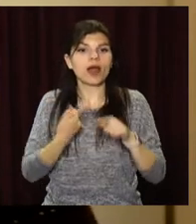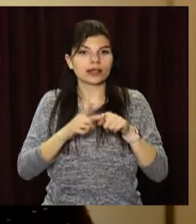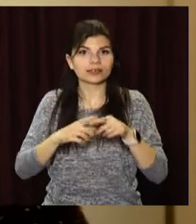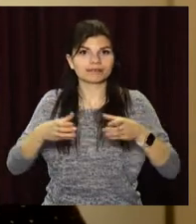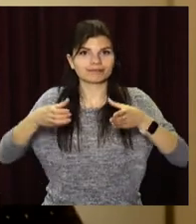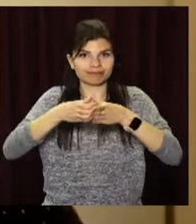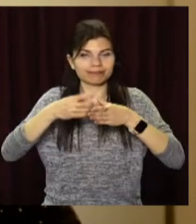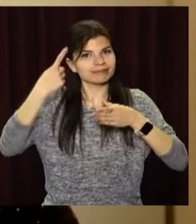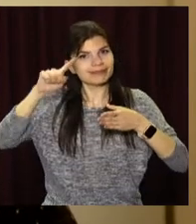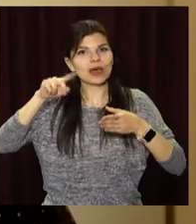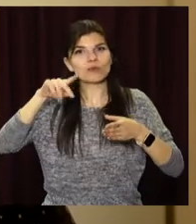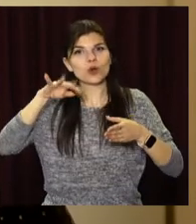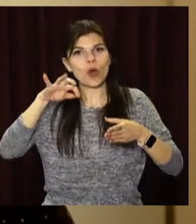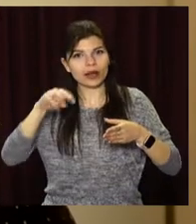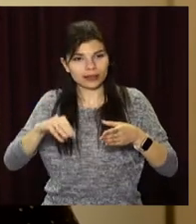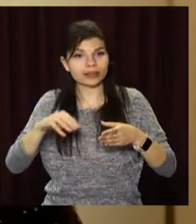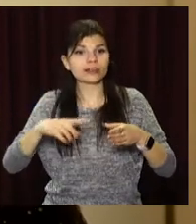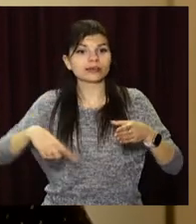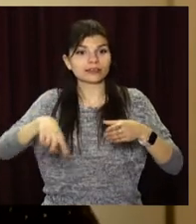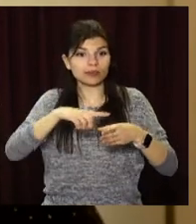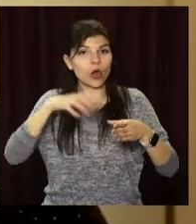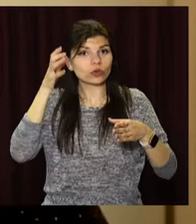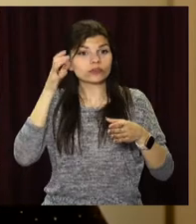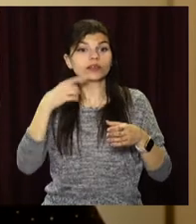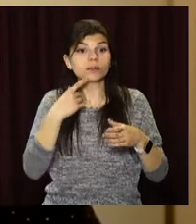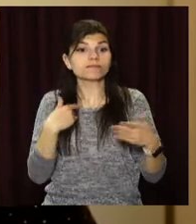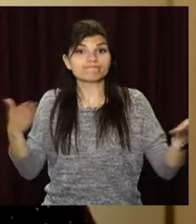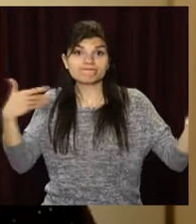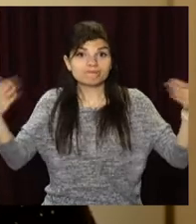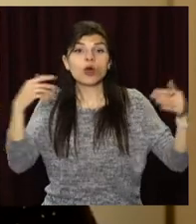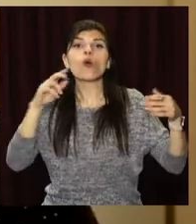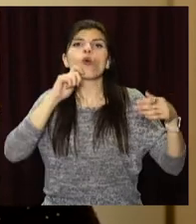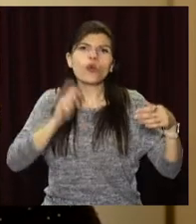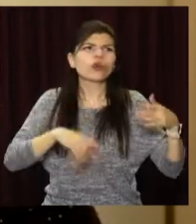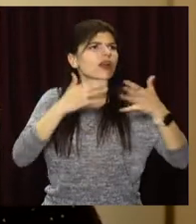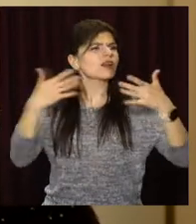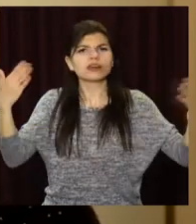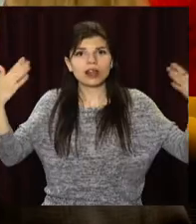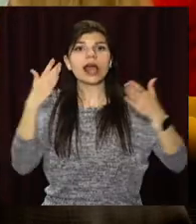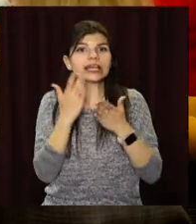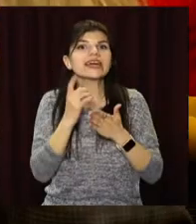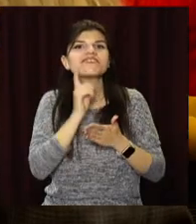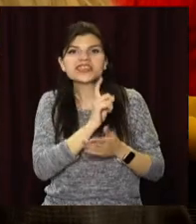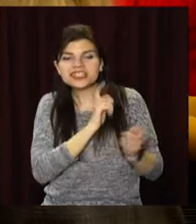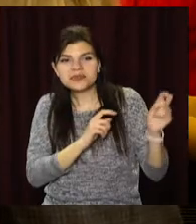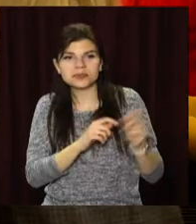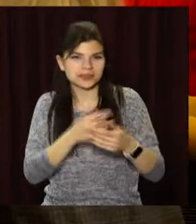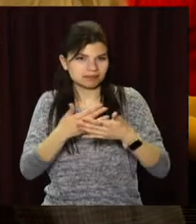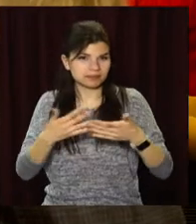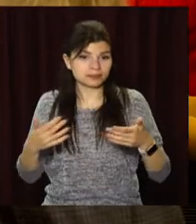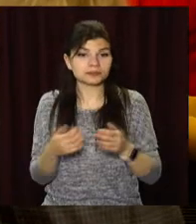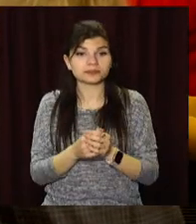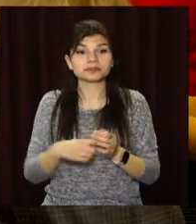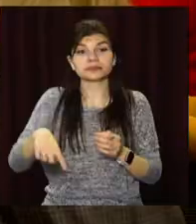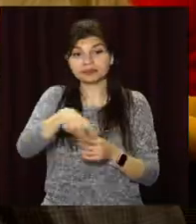проєкті представників Дніпропетровської академії неперервної освіти, ми залучаємо фахівців з України, у нас буде представник Вінниччини. Співавтори ідеї – Департамент